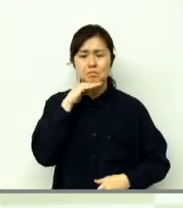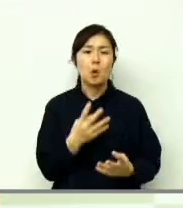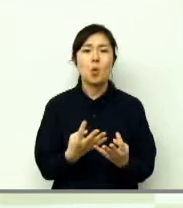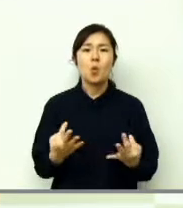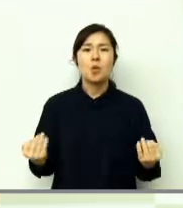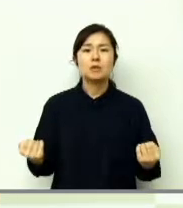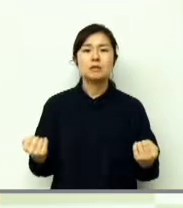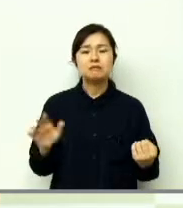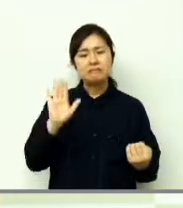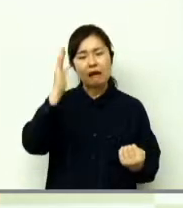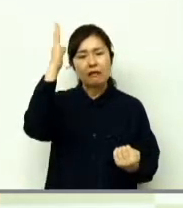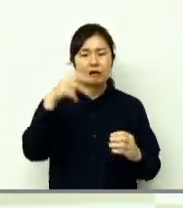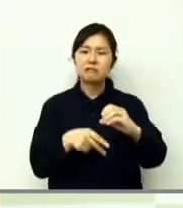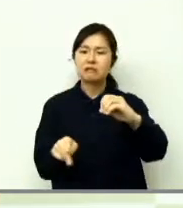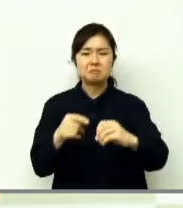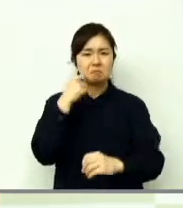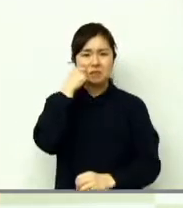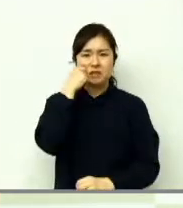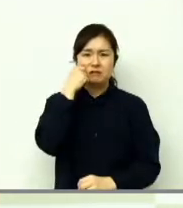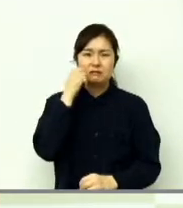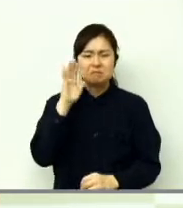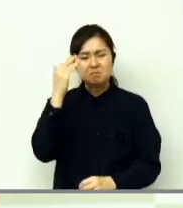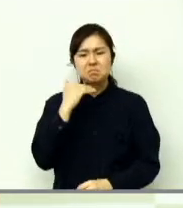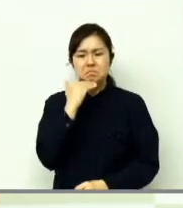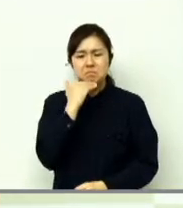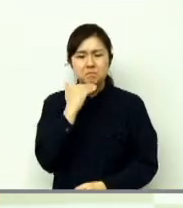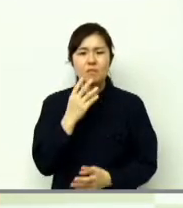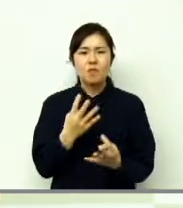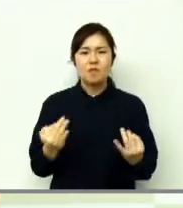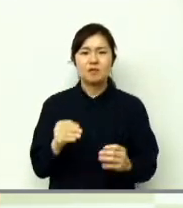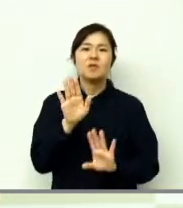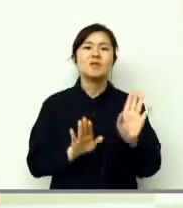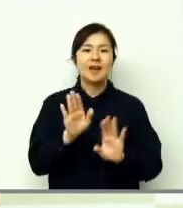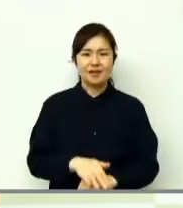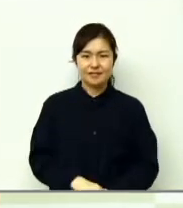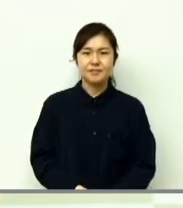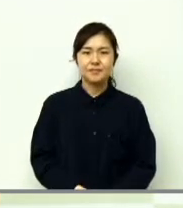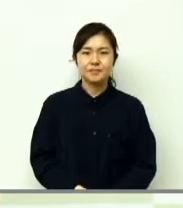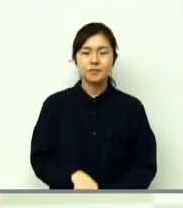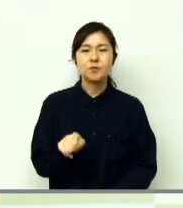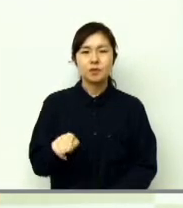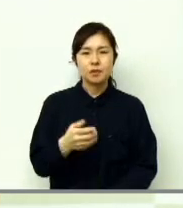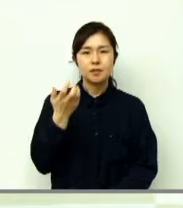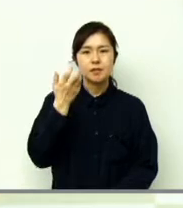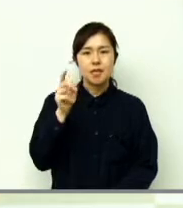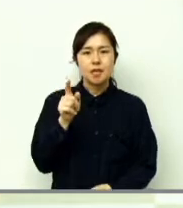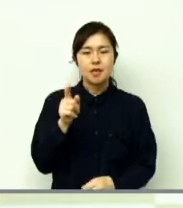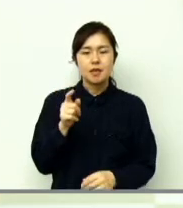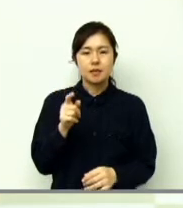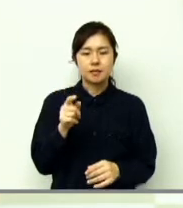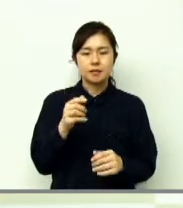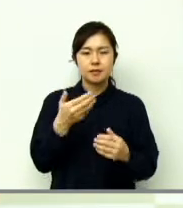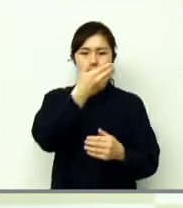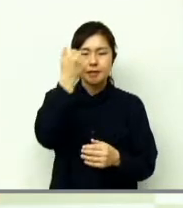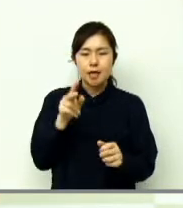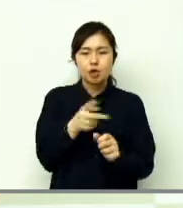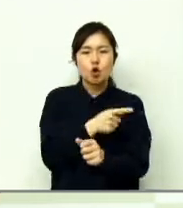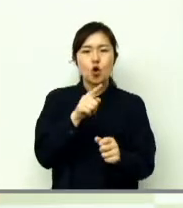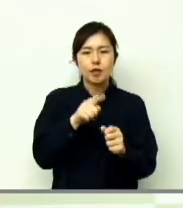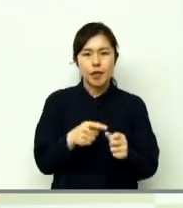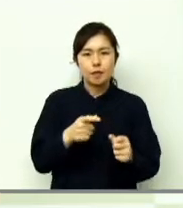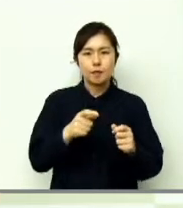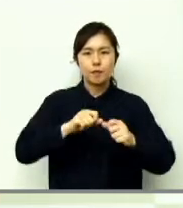援事業計画でございます、埼玉子ども青少年のびのび夢プランの中間見直し作業を行っております